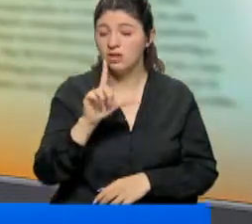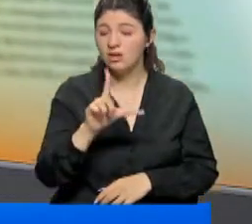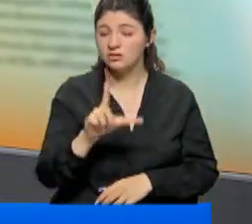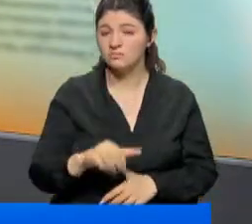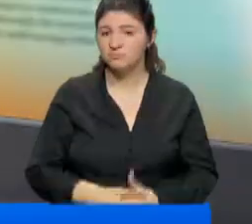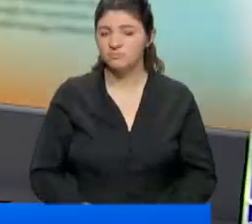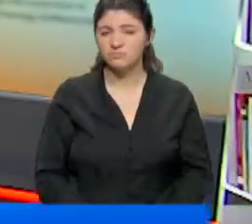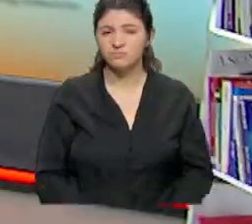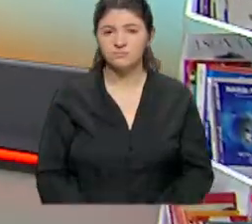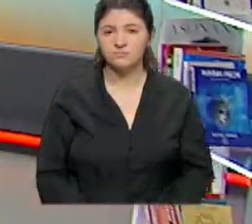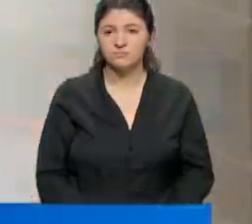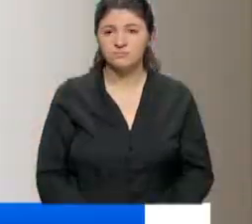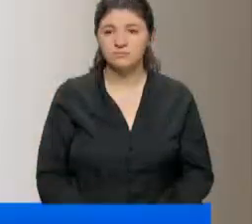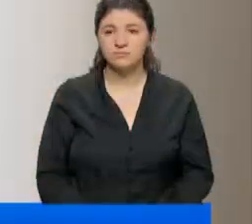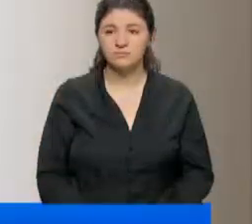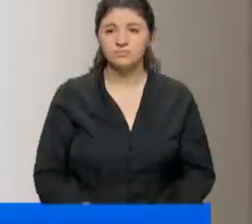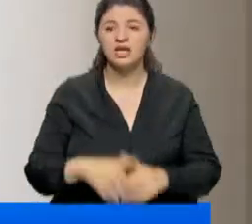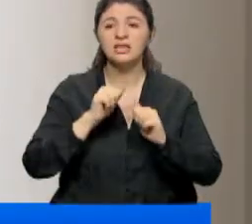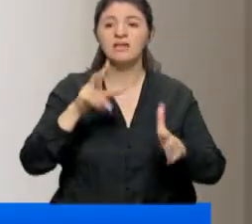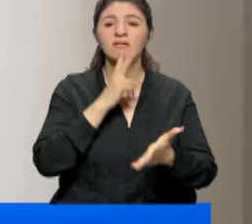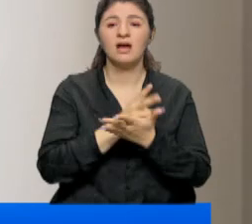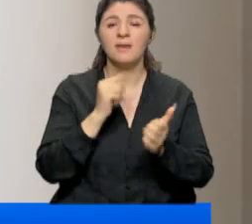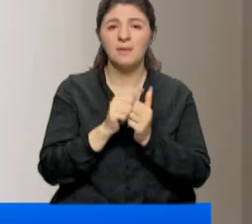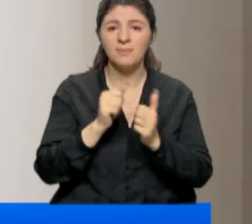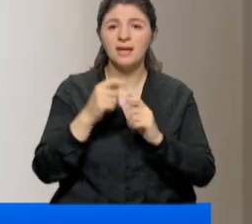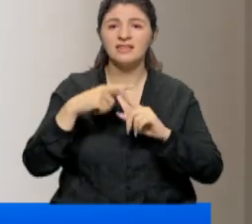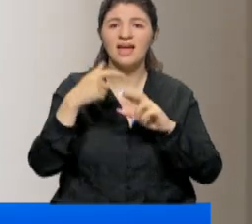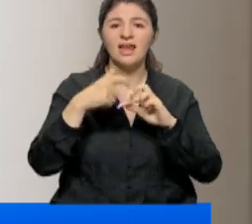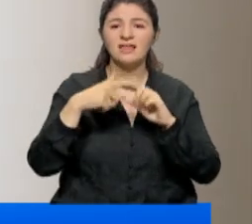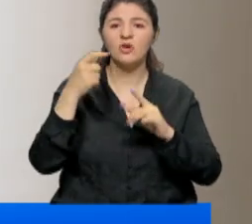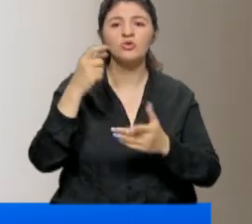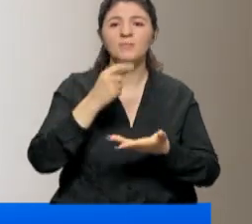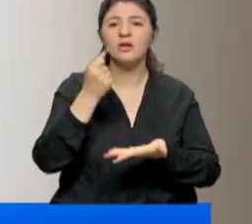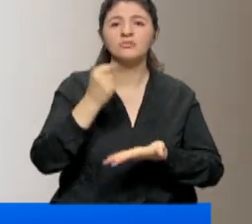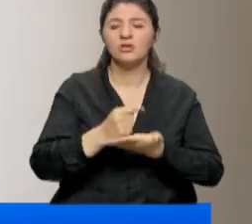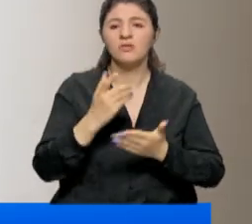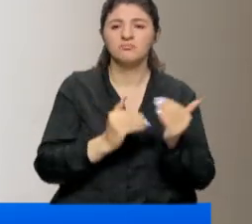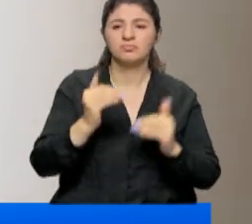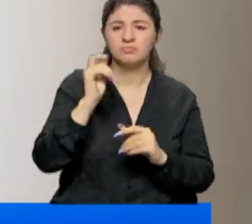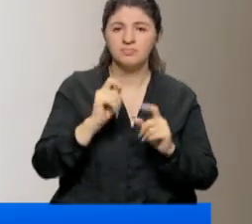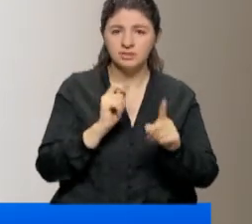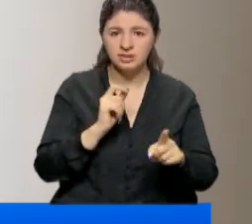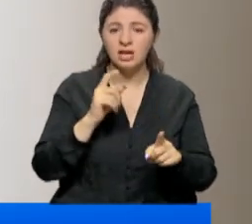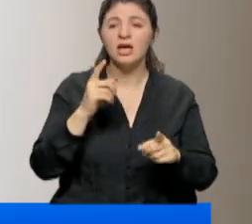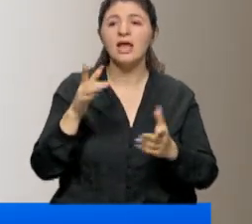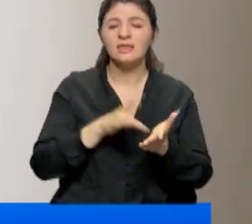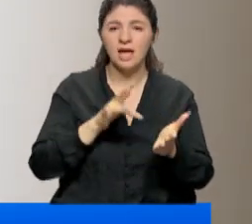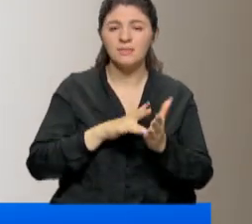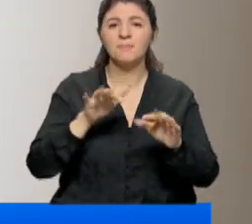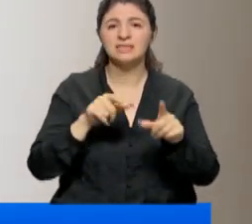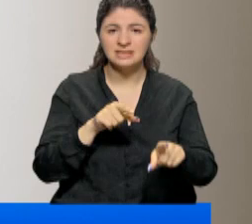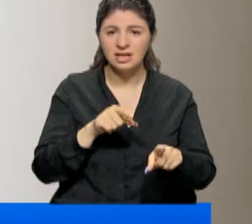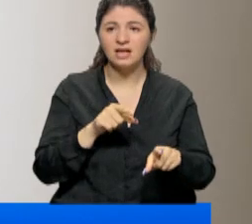siniz Ya kanka birlikte sevdim olduğu ücretlerini söylemiştir tablet ve